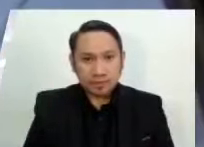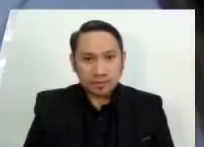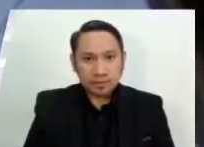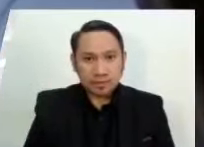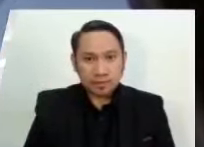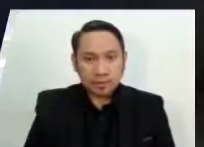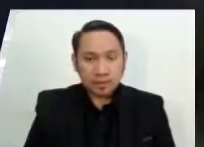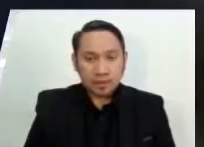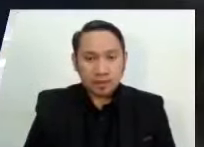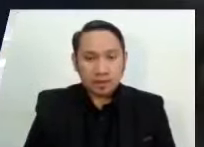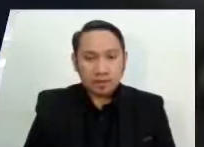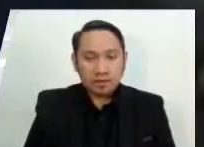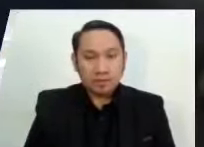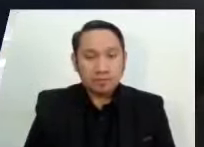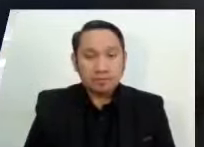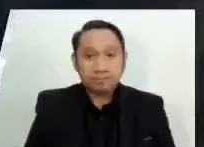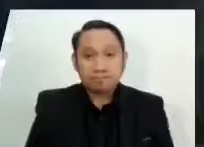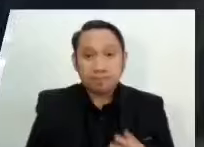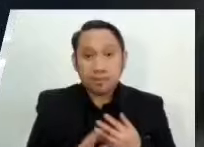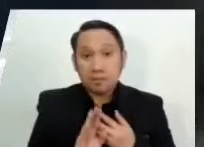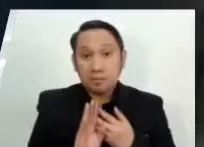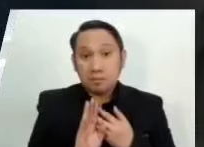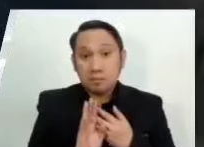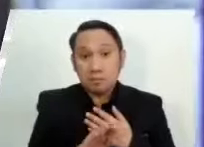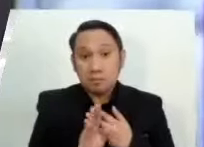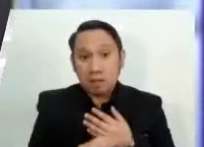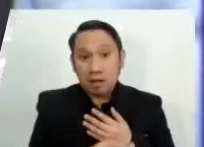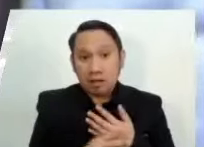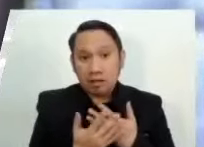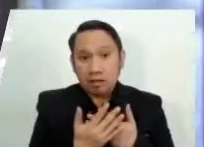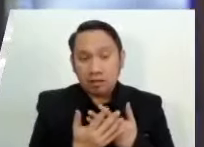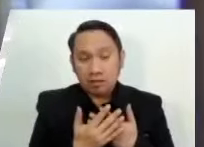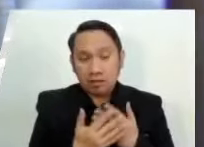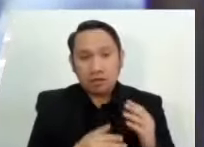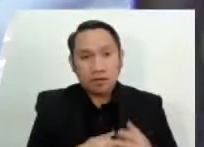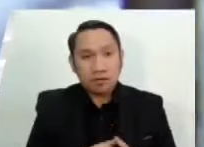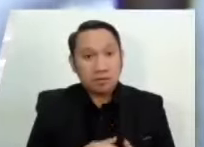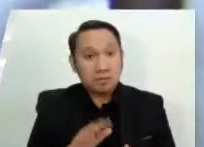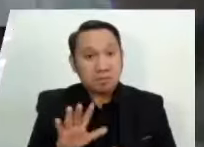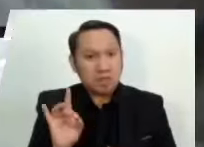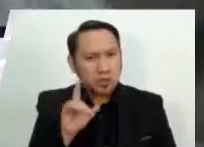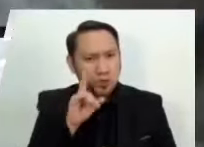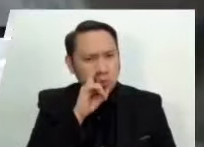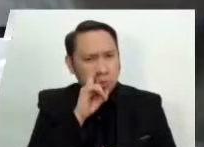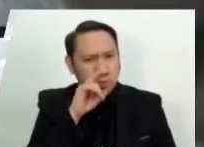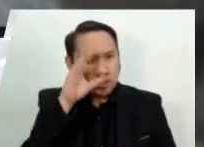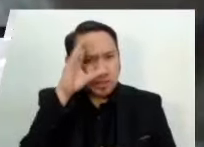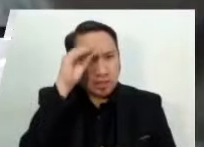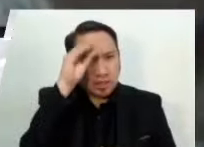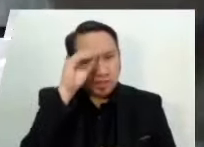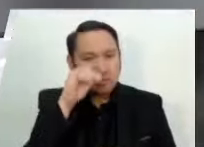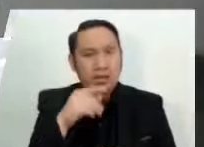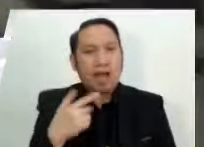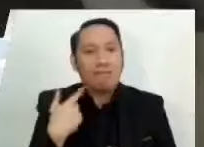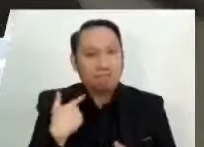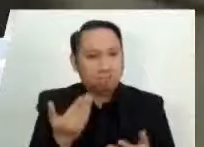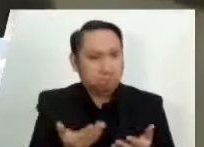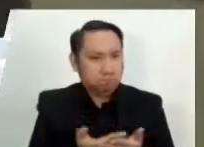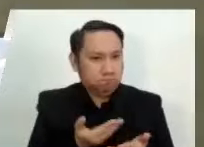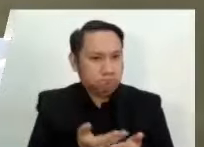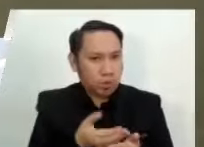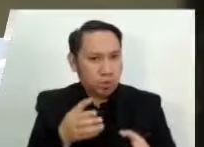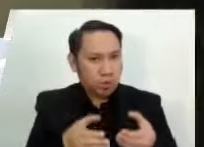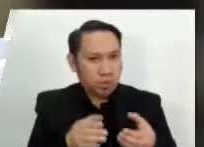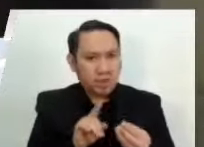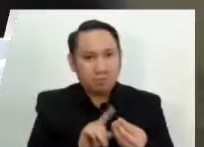Balik kulungan ang 58-anyos na lalaking ito dahil sa panibagong kaso kaugnay sa ilegal na droga.